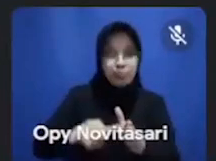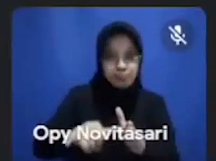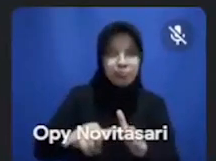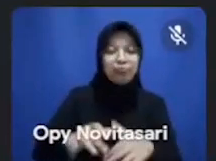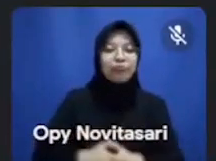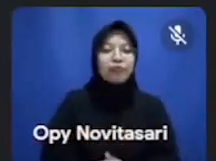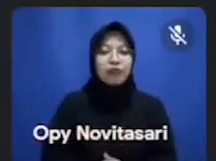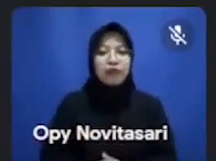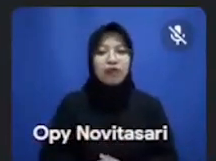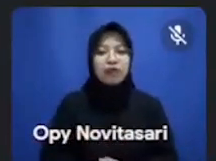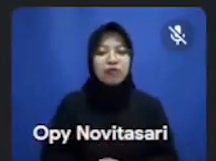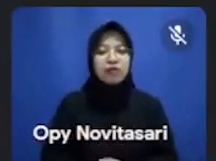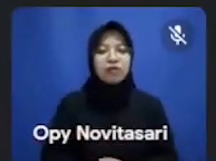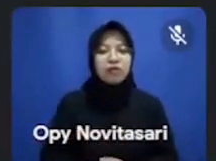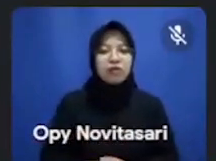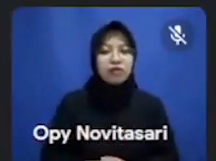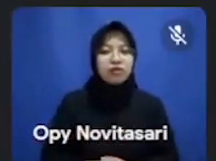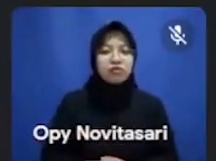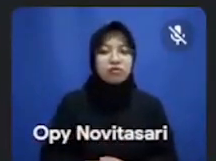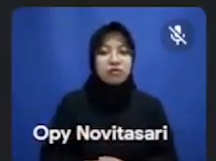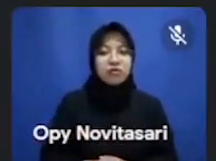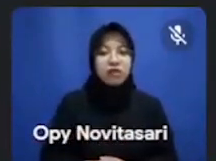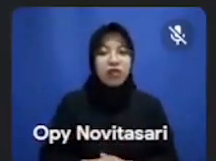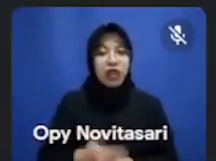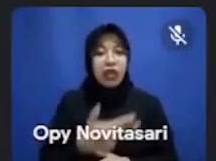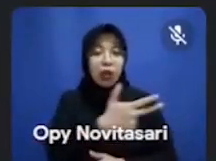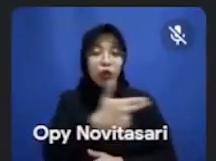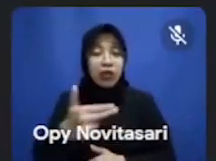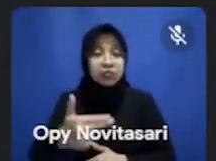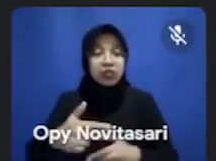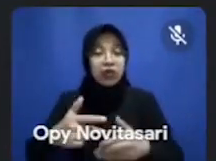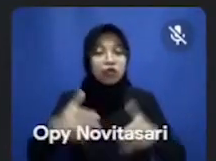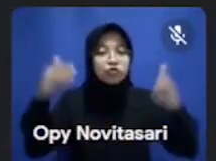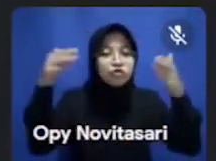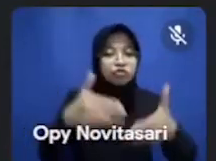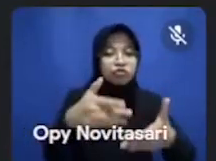youtubeonesiakolah musik tidak ada khusus tuli pakai bahasa